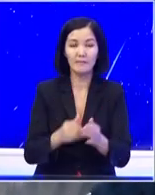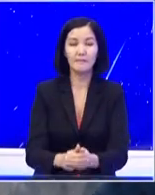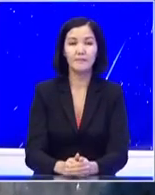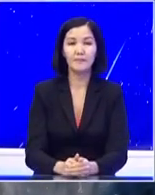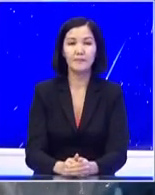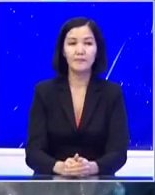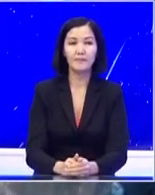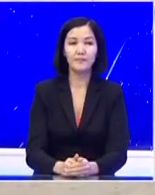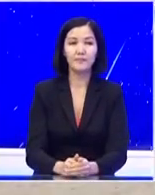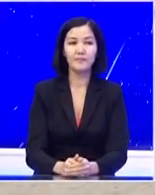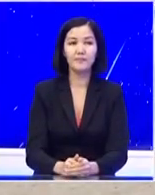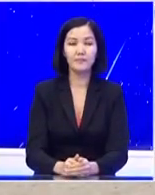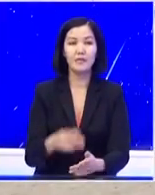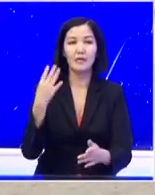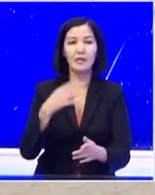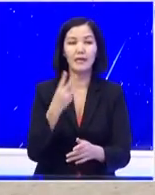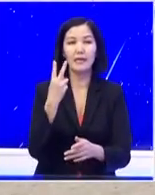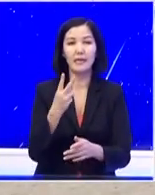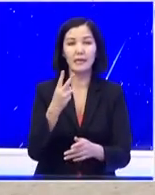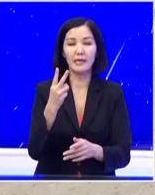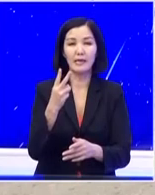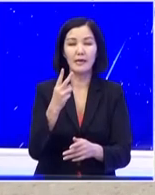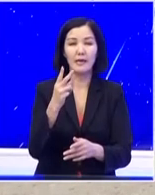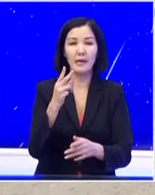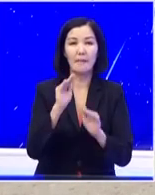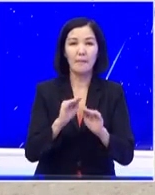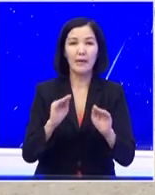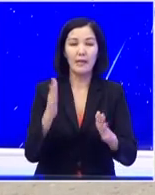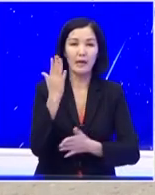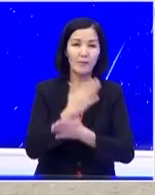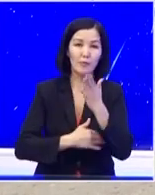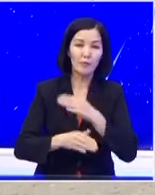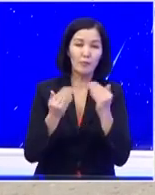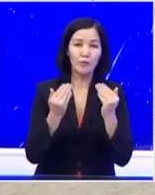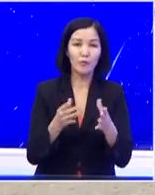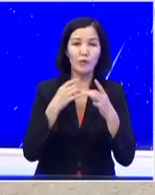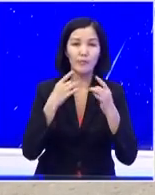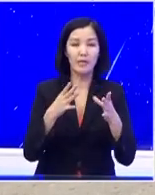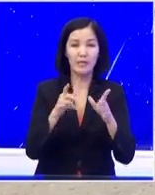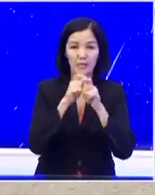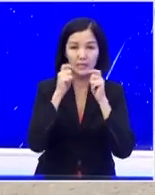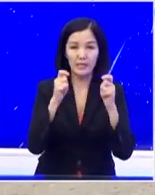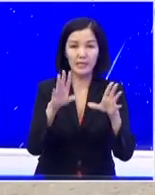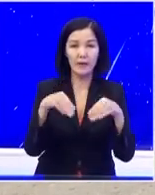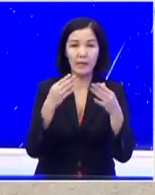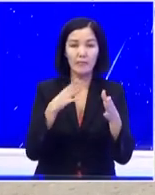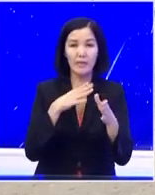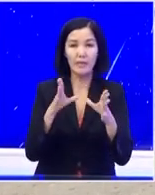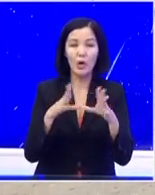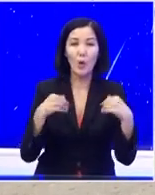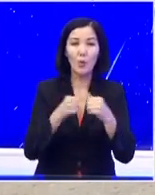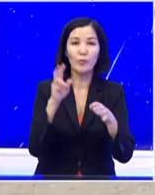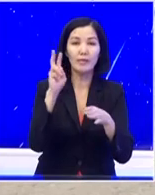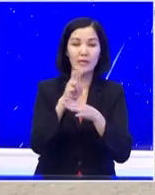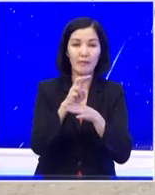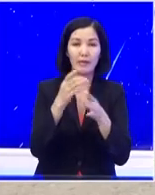қалмады. Сонымен қатар 42 мүмкіндік шектеулі балаға бүгінгі мерекесіне орай арнайы сый-сияпаттар жасалып, отбасына барып,